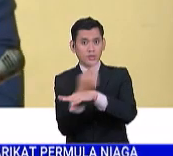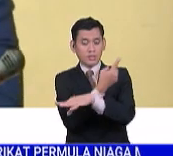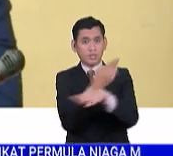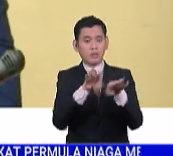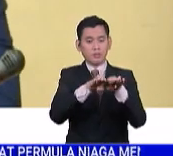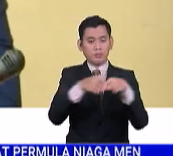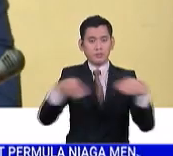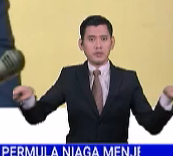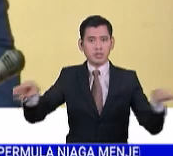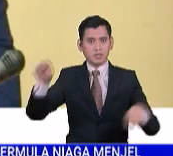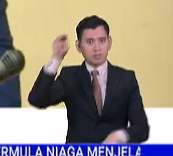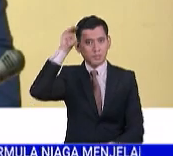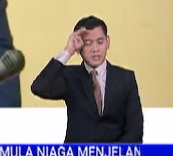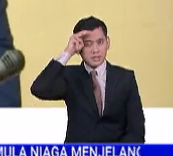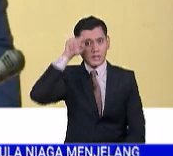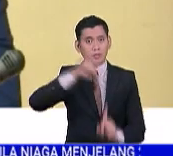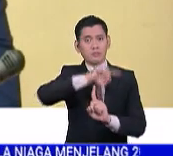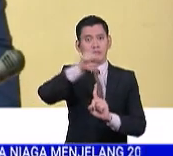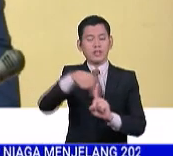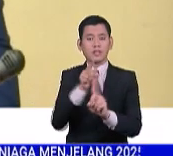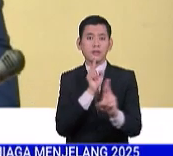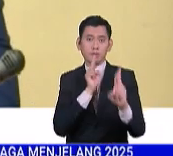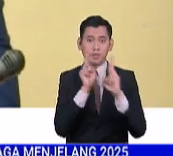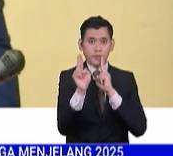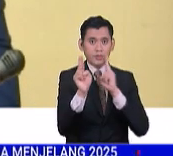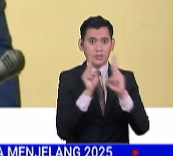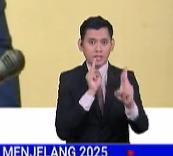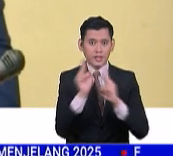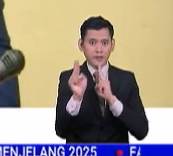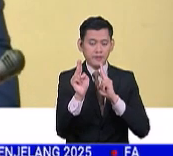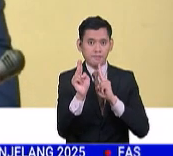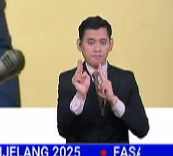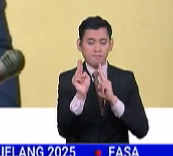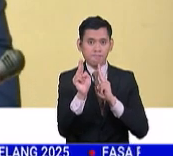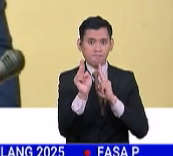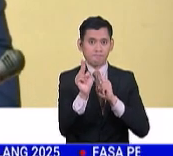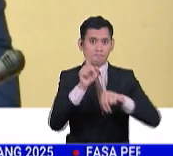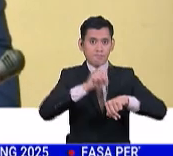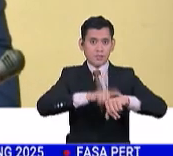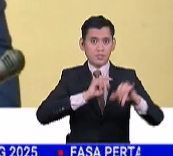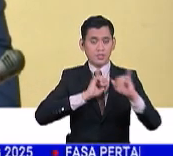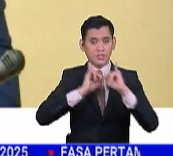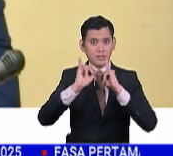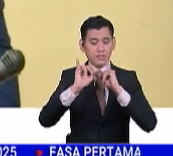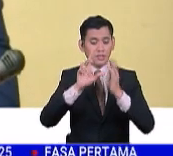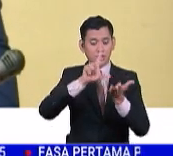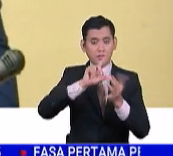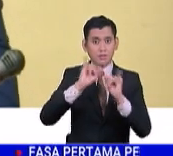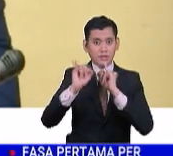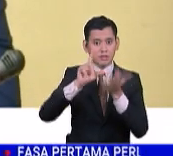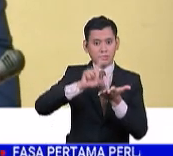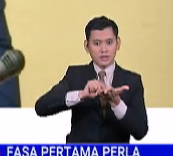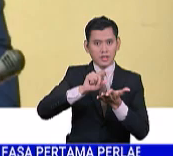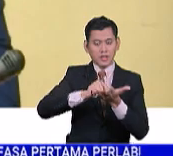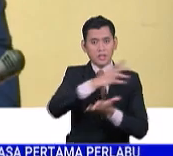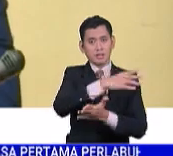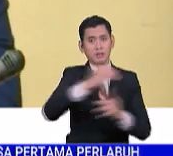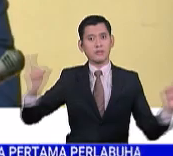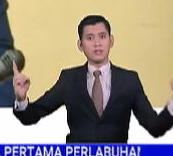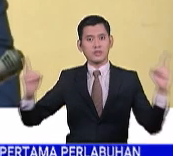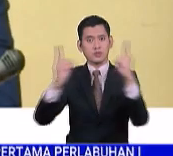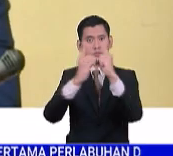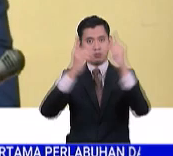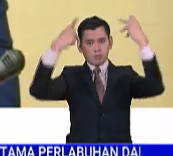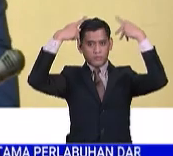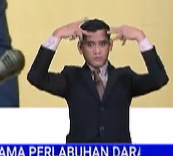bangsaan bahasa Malaysia akan bisa Kusma sebab sidang meja bersamamu dan juga pertemuan empat mata dengan